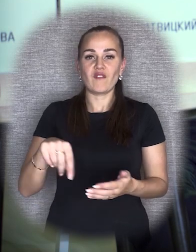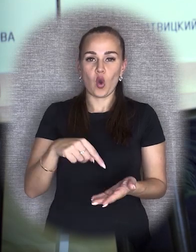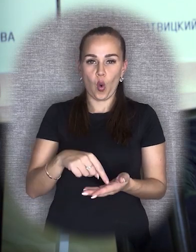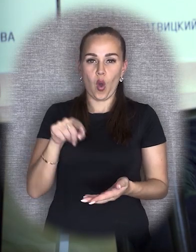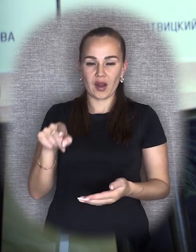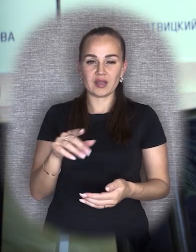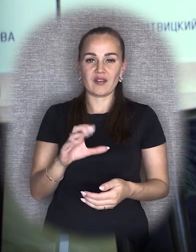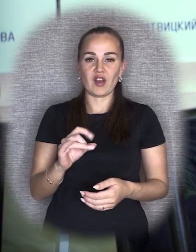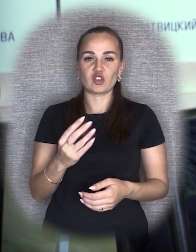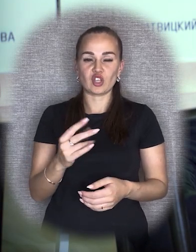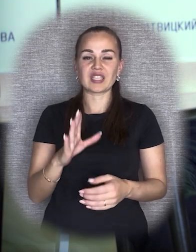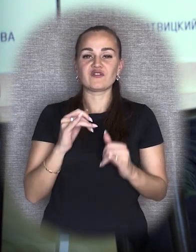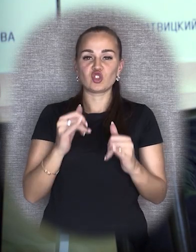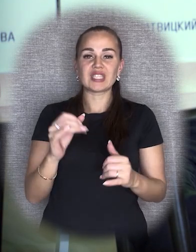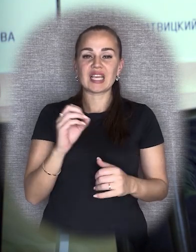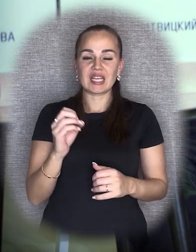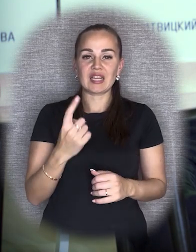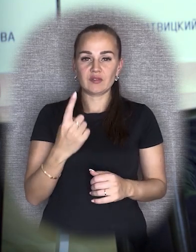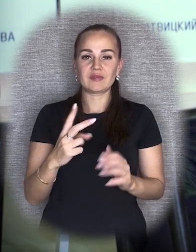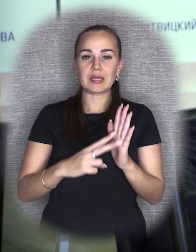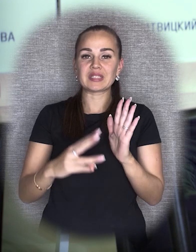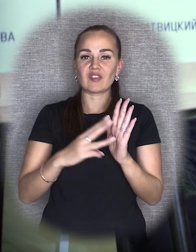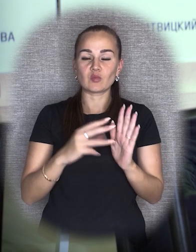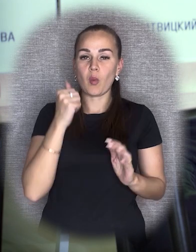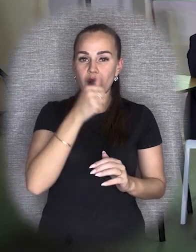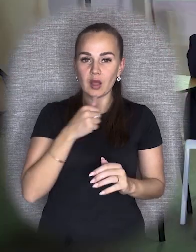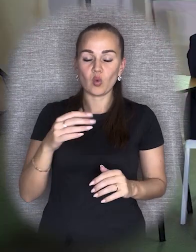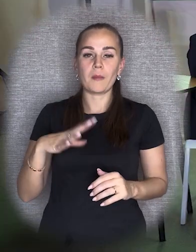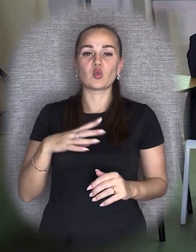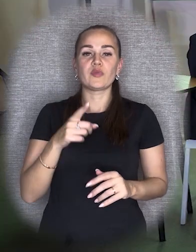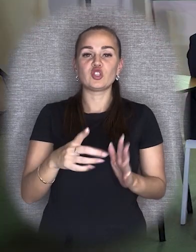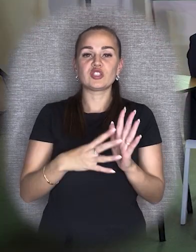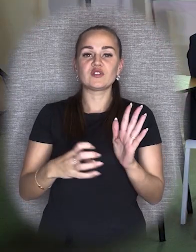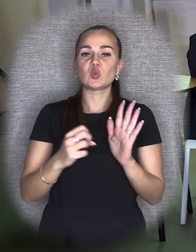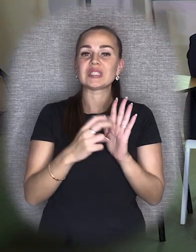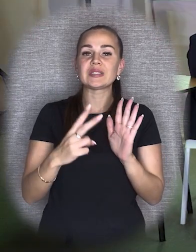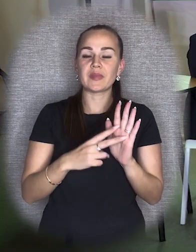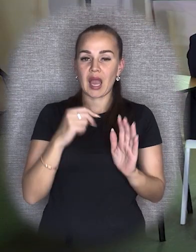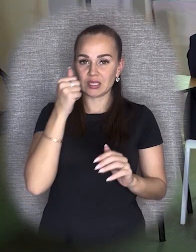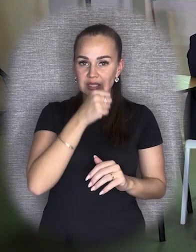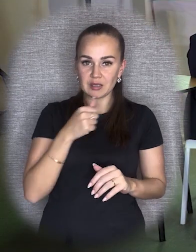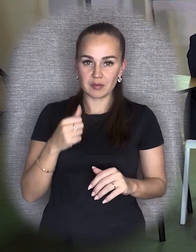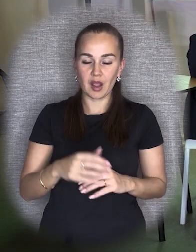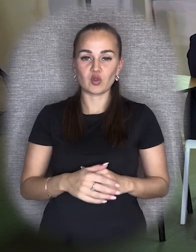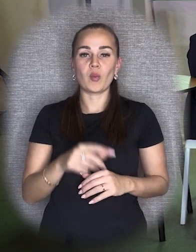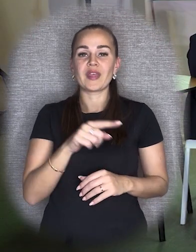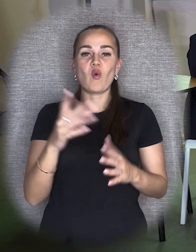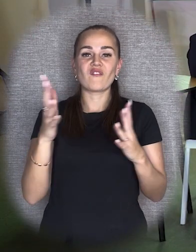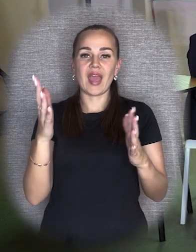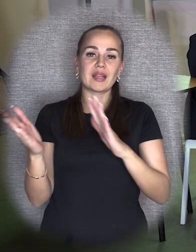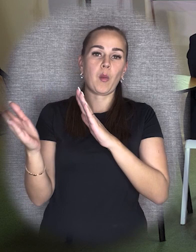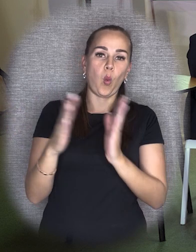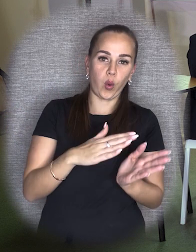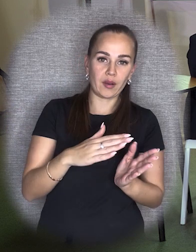в честь Екатерины II в 1878 году. Потом в 1917 его ветром снесло с